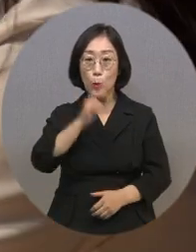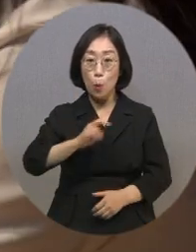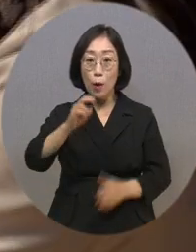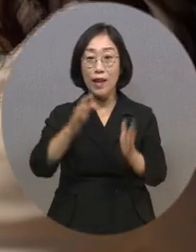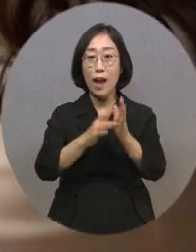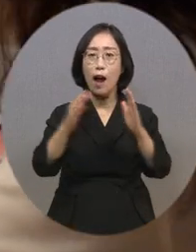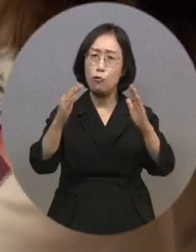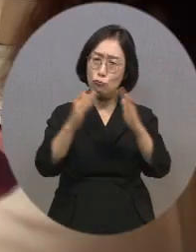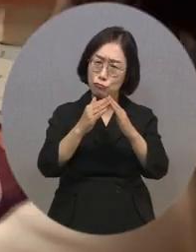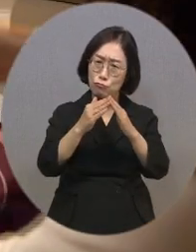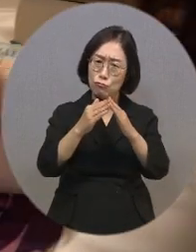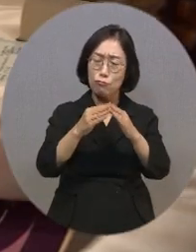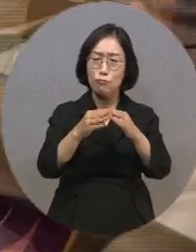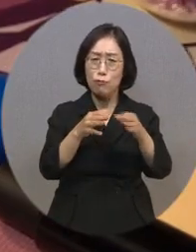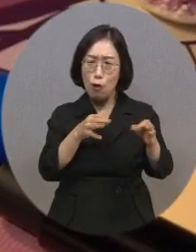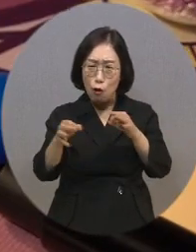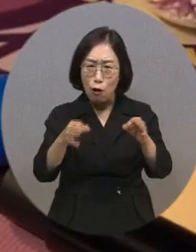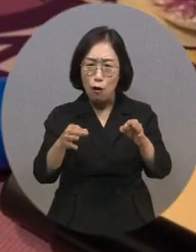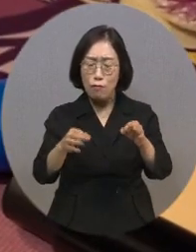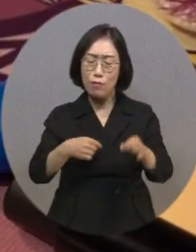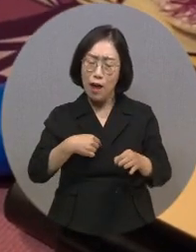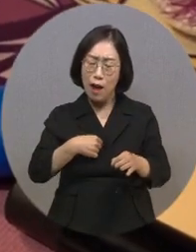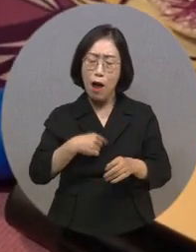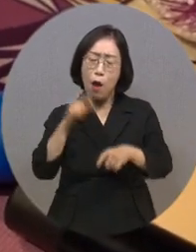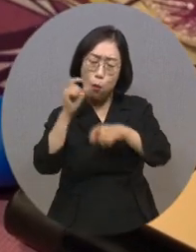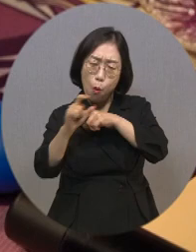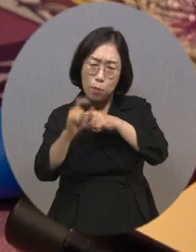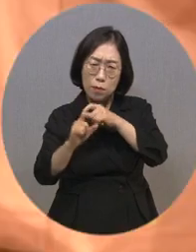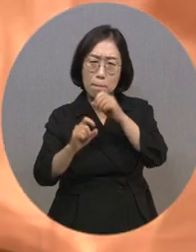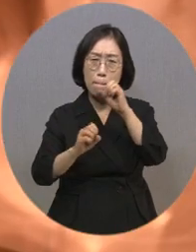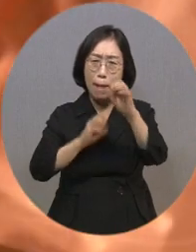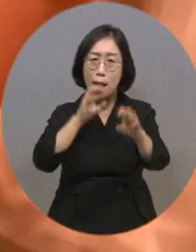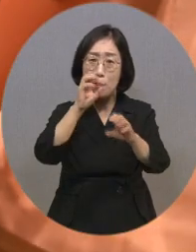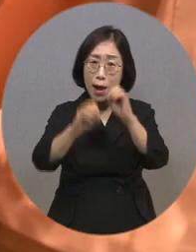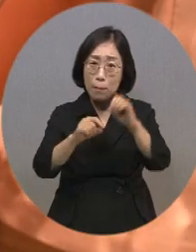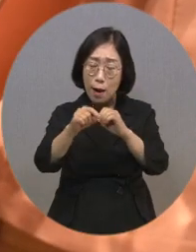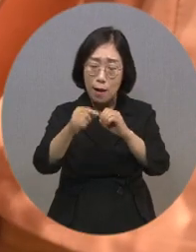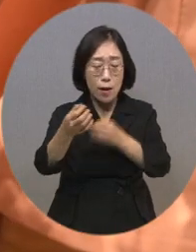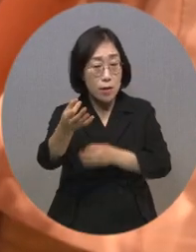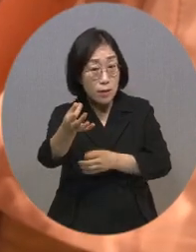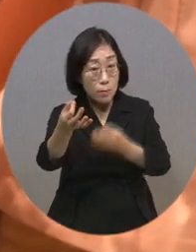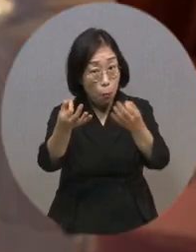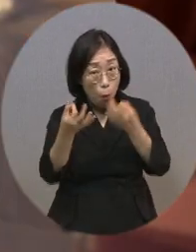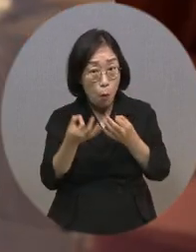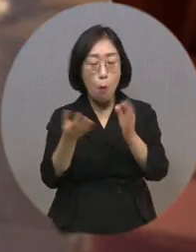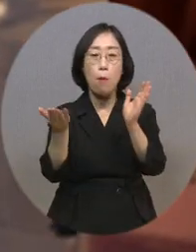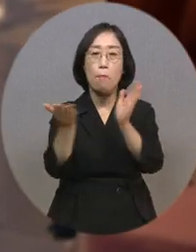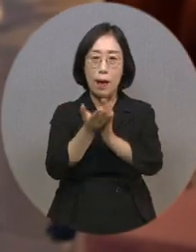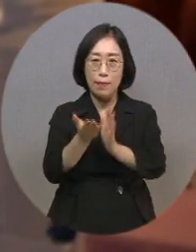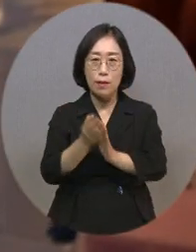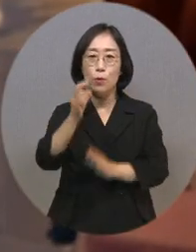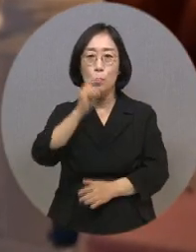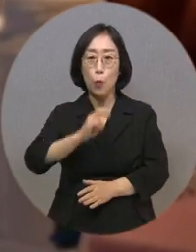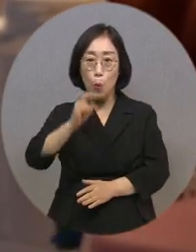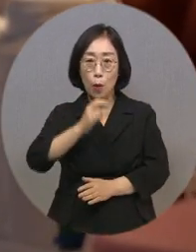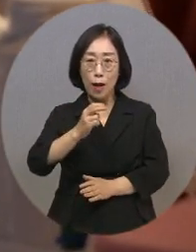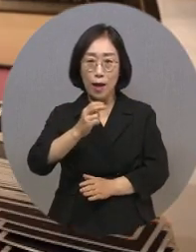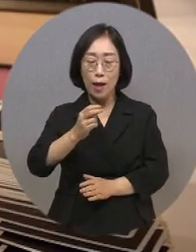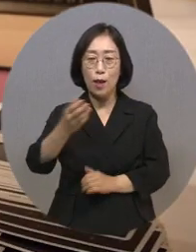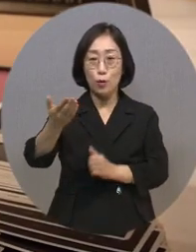관객들이 자신의 고민과 걱정을 직접 아티스트에게 전달하고 아티스트가 그에 맞는 노래를 선사하는 독창적인 형태로